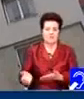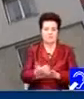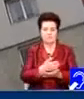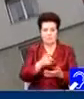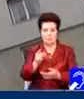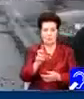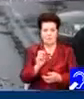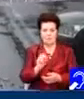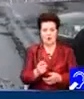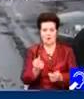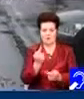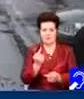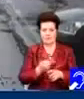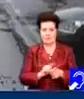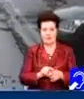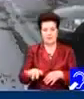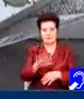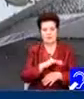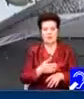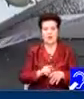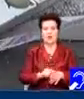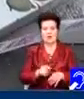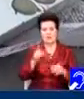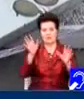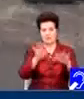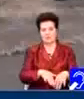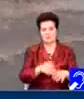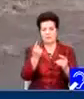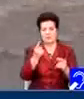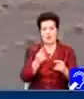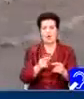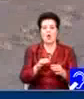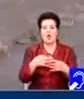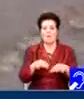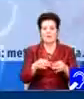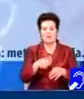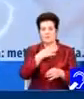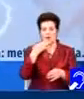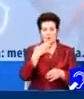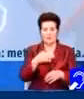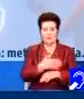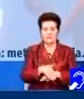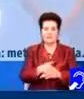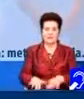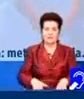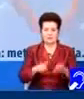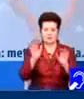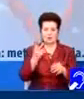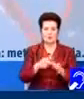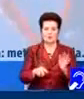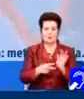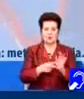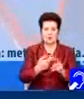unui bloc o bucată uriașă de izolație termică. Aceasta a căzut peste o mașină. Mai multe străzi au fost inundate. 27 de județe rămân